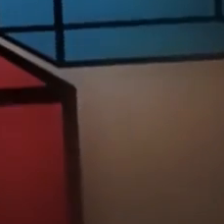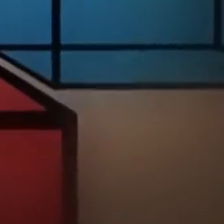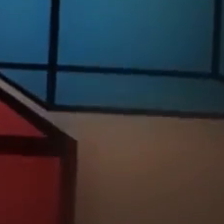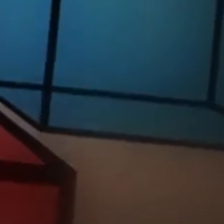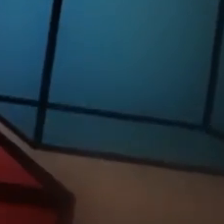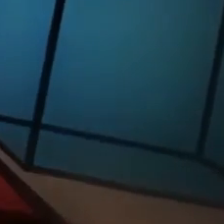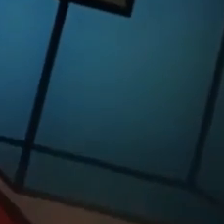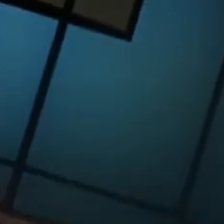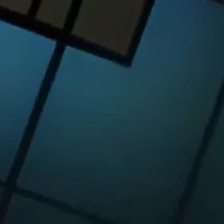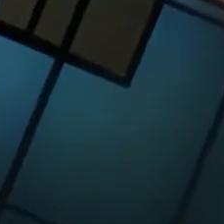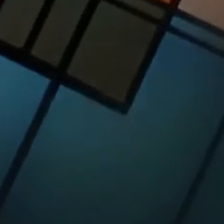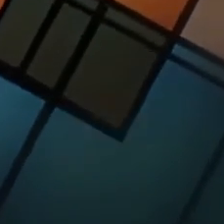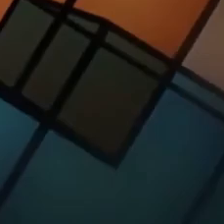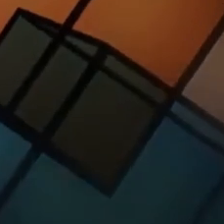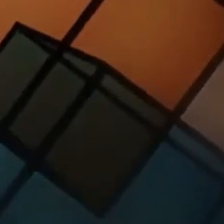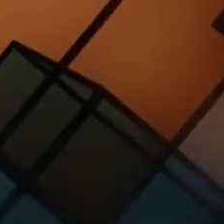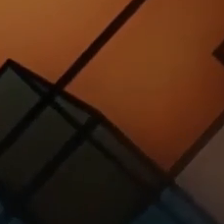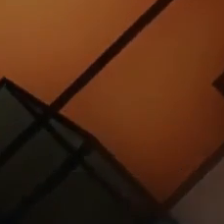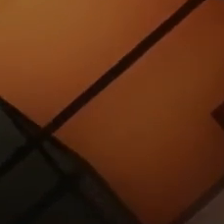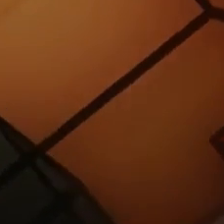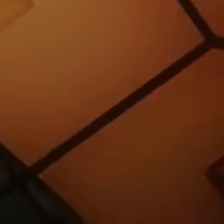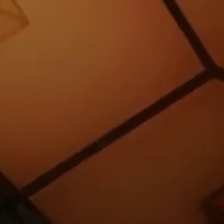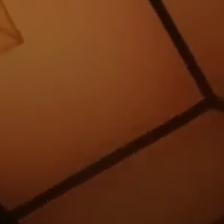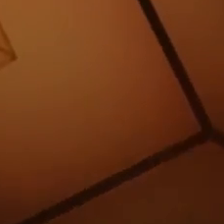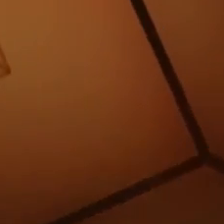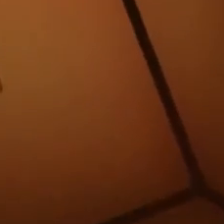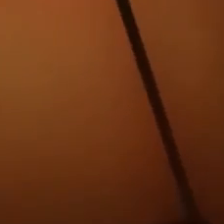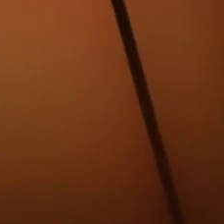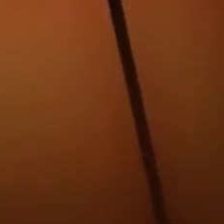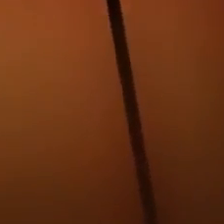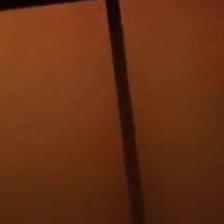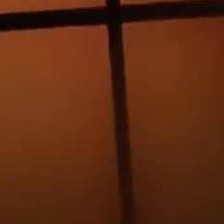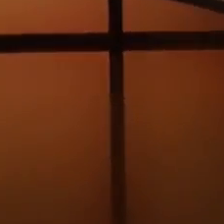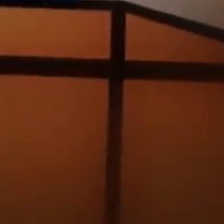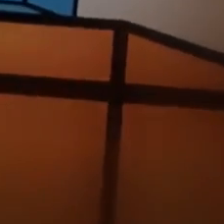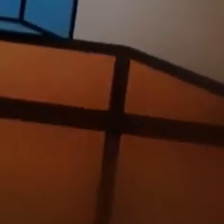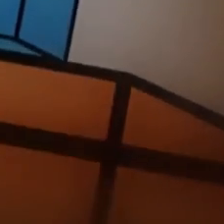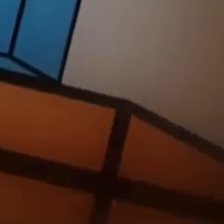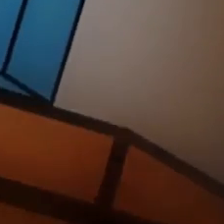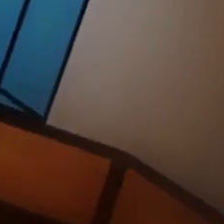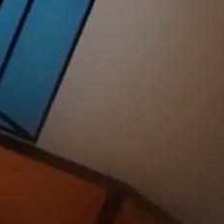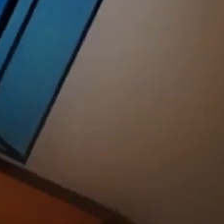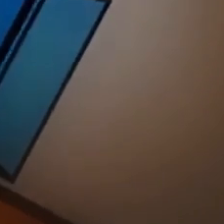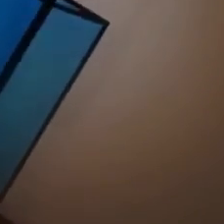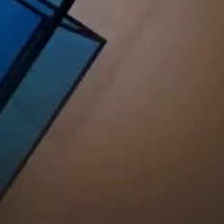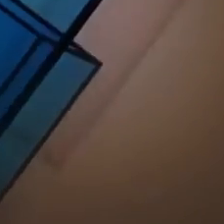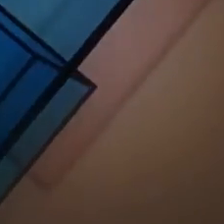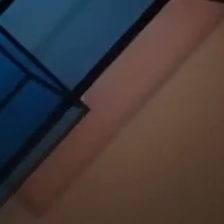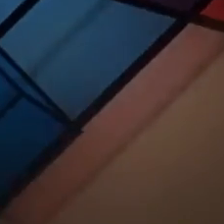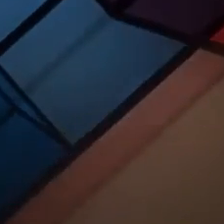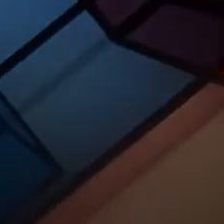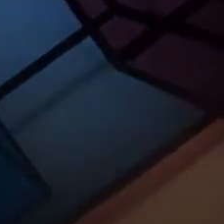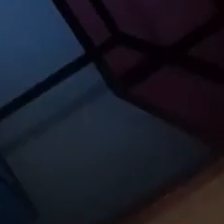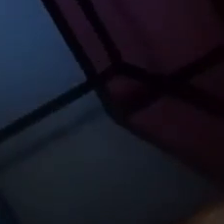Baca buku. Jom kita tulis. Saya baca buku.